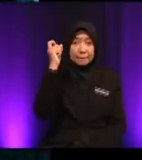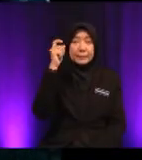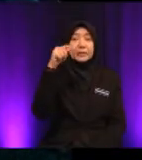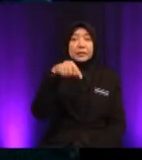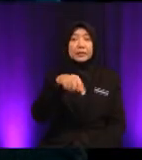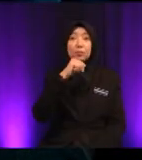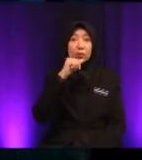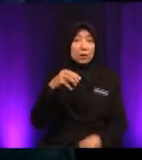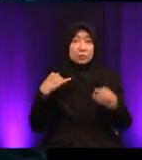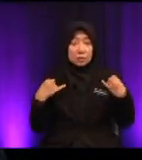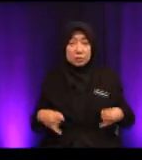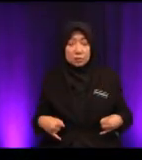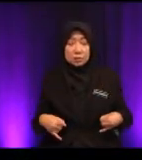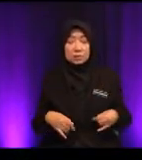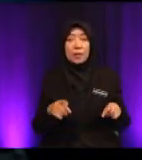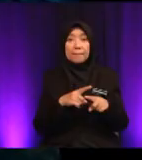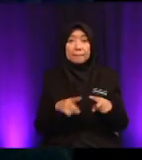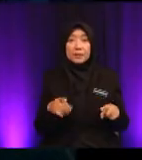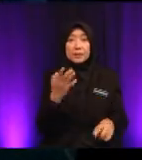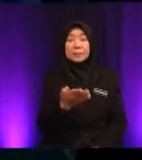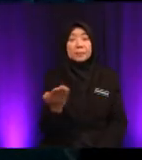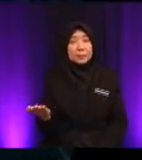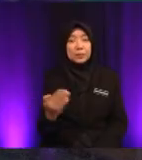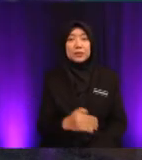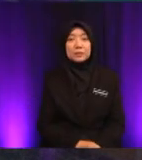yang berwarna hitam jadi saya di situ